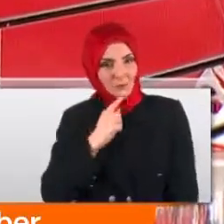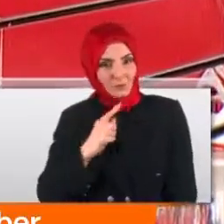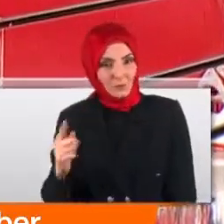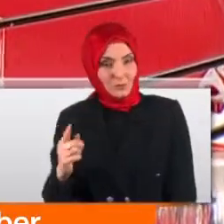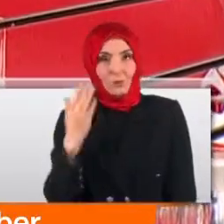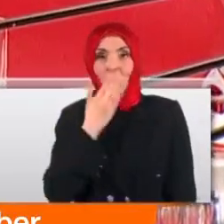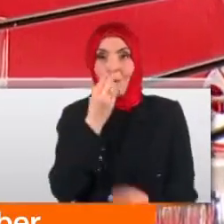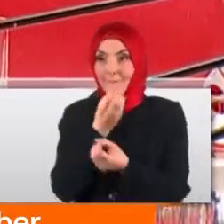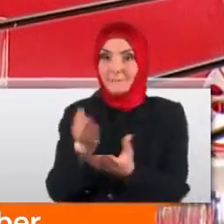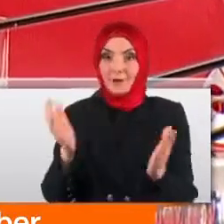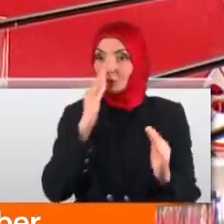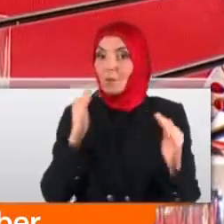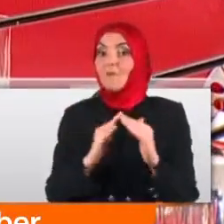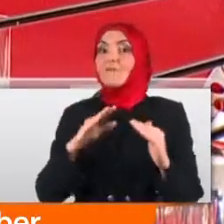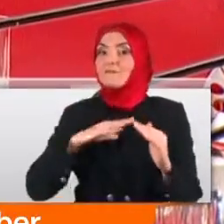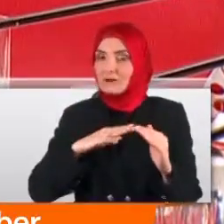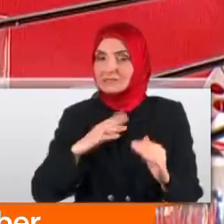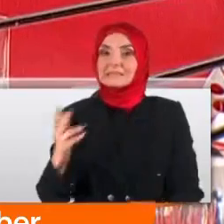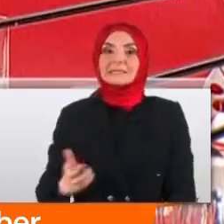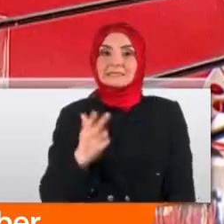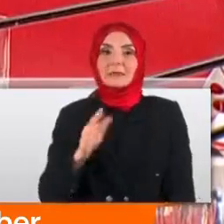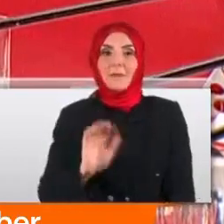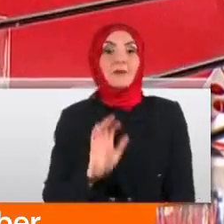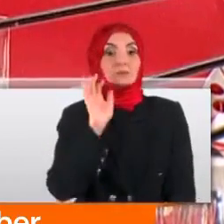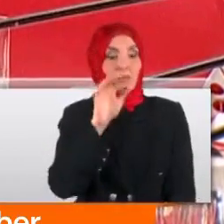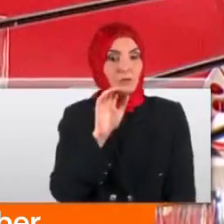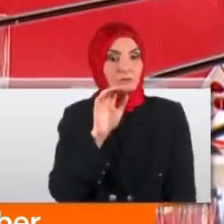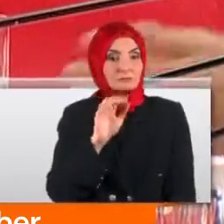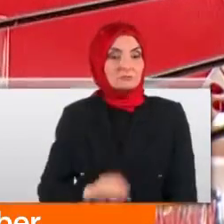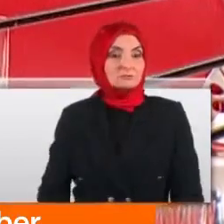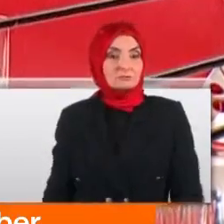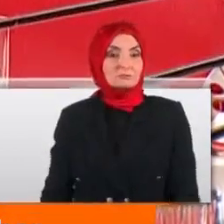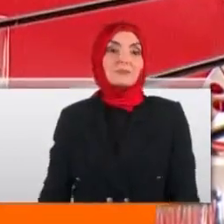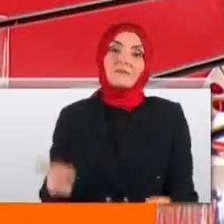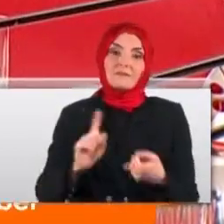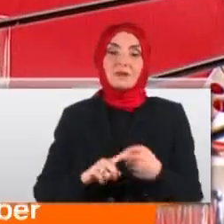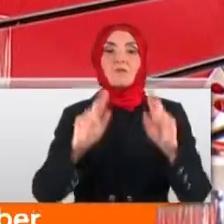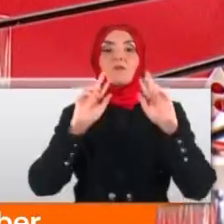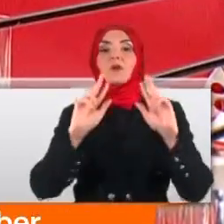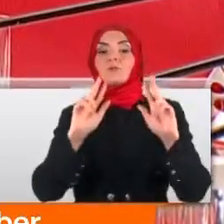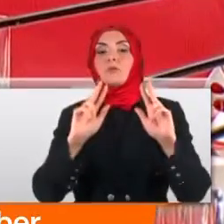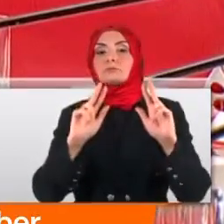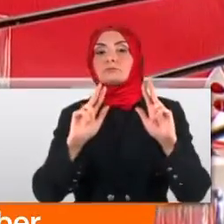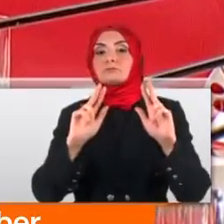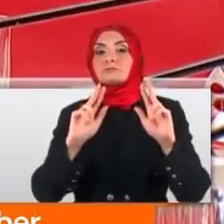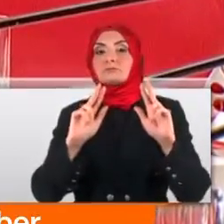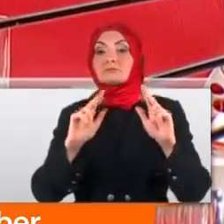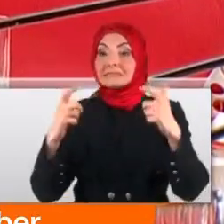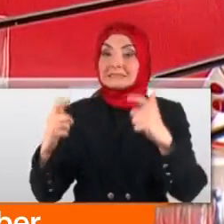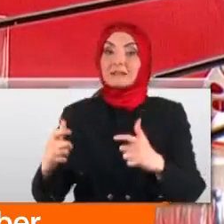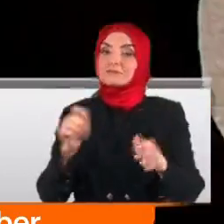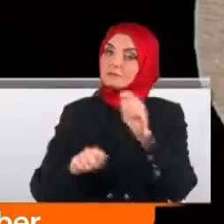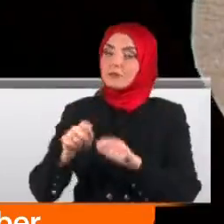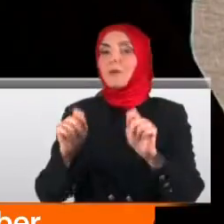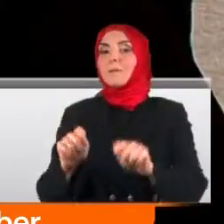bahçelerinde müsait olanlarda süratle basket ve voleybol sahalarını bana göre yapması